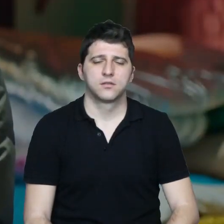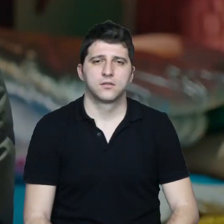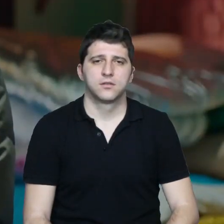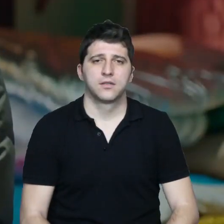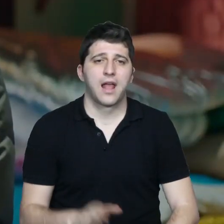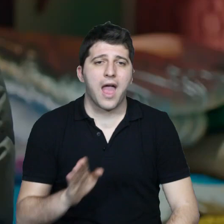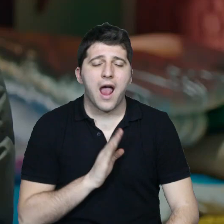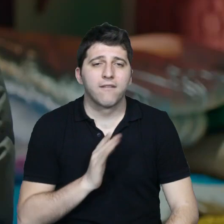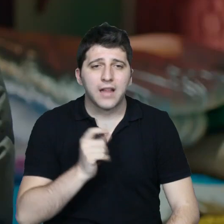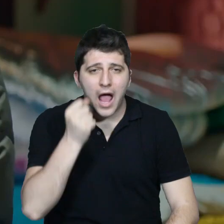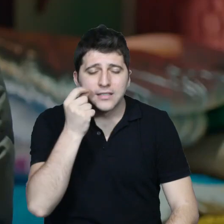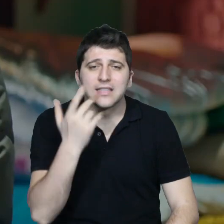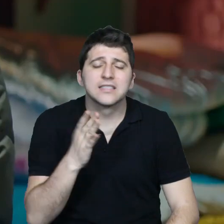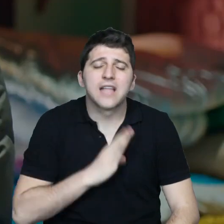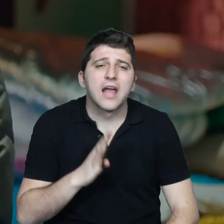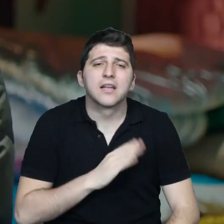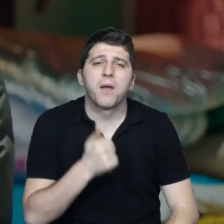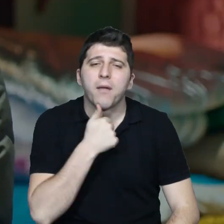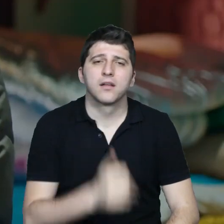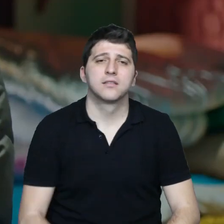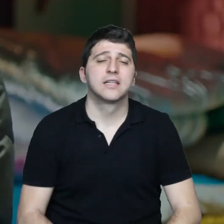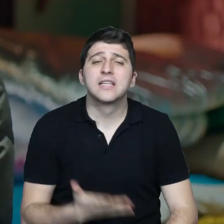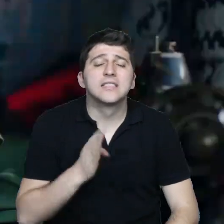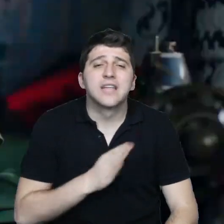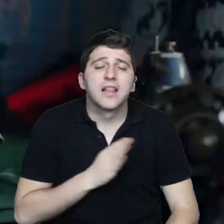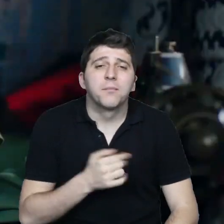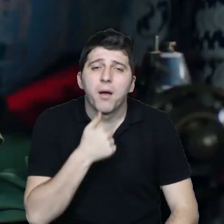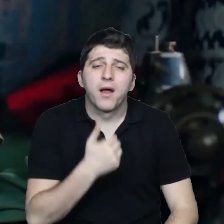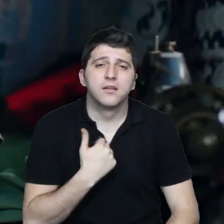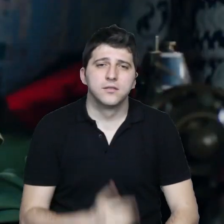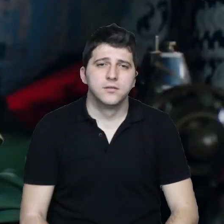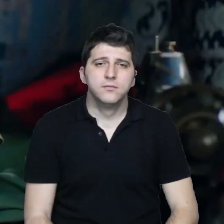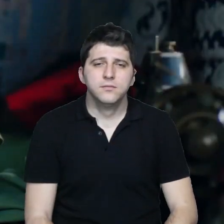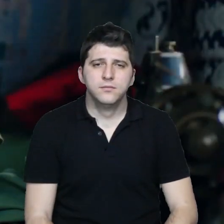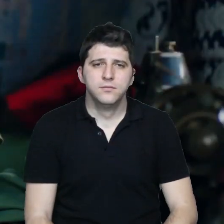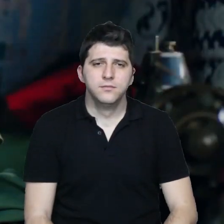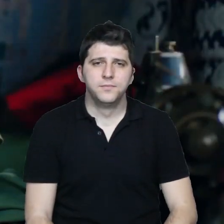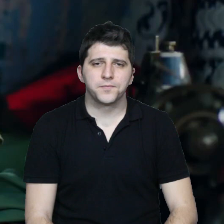Evlat hasretine nasıl dayanır ki baba? Nasıl dayanırım baba?